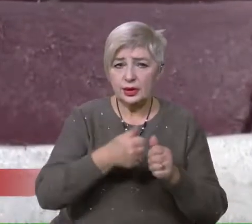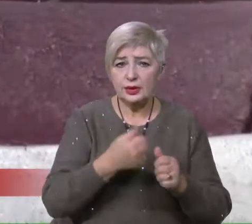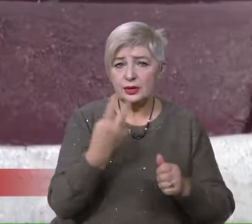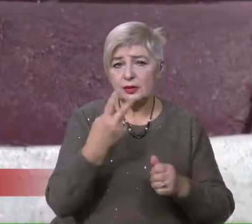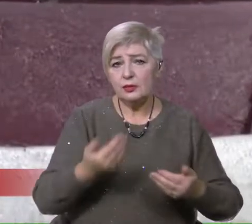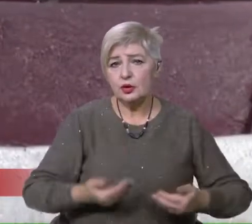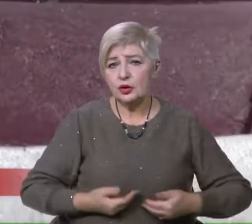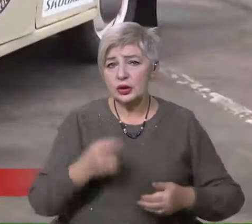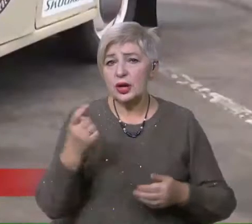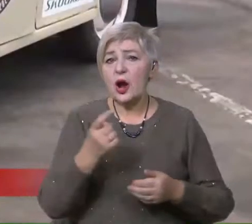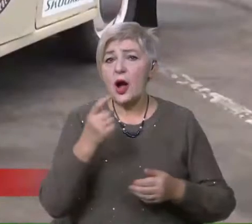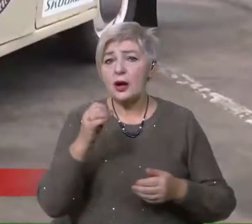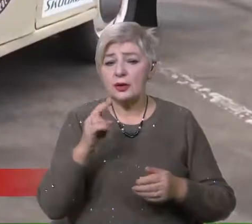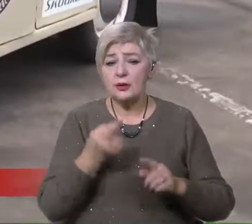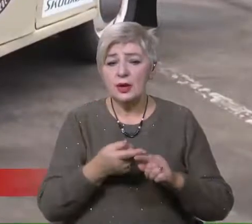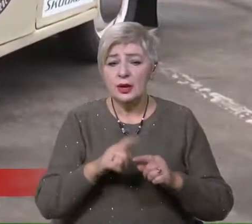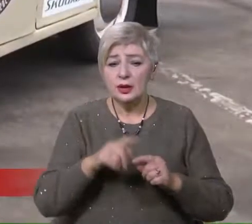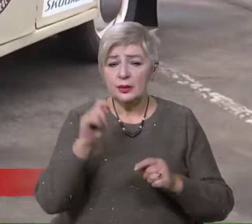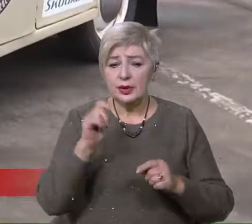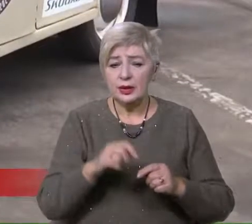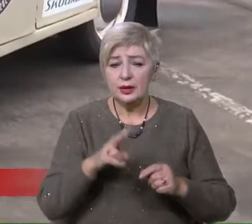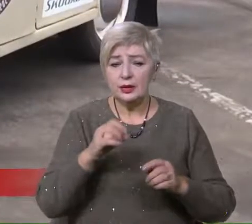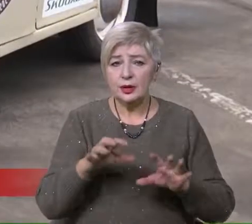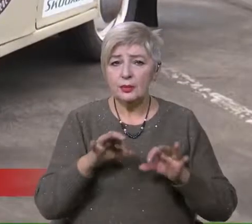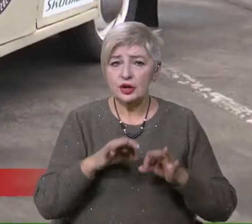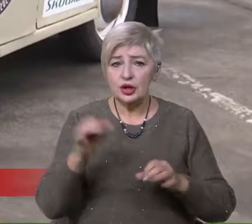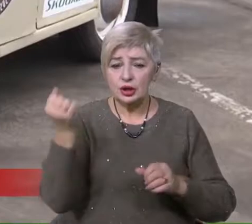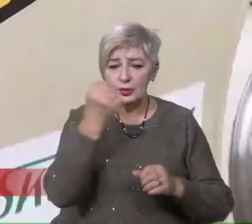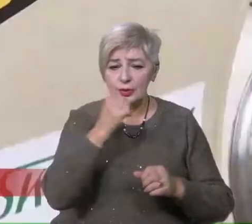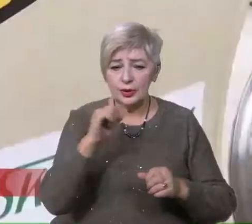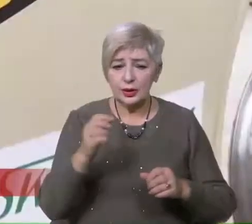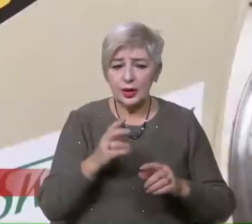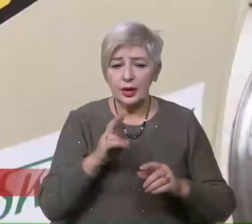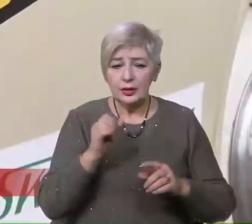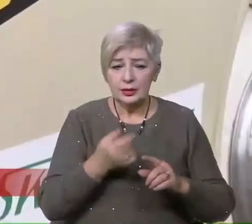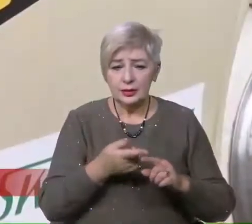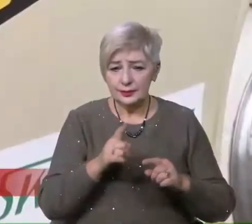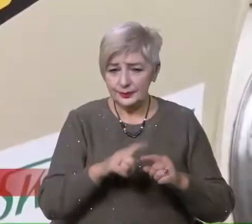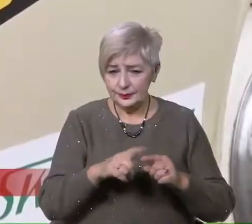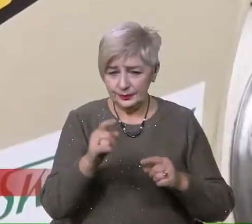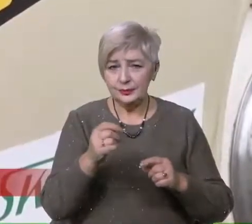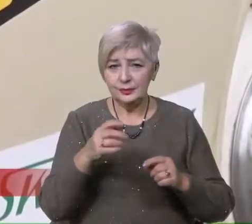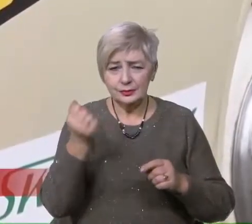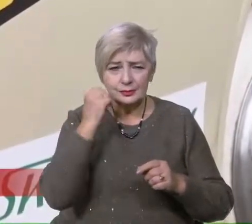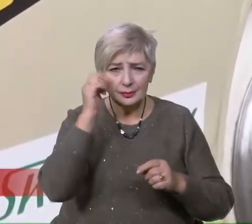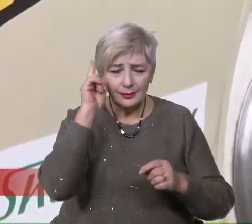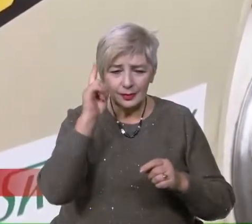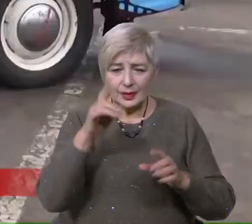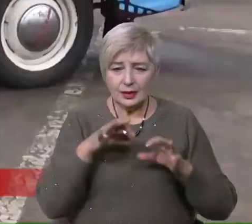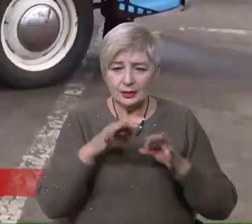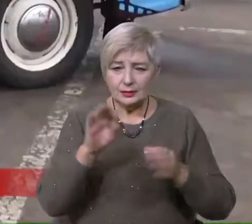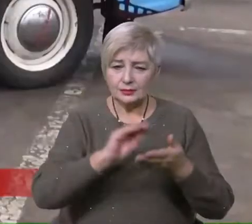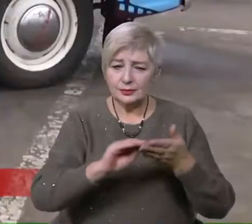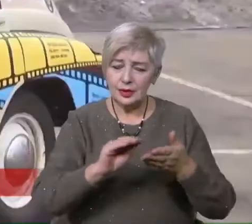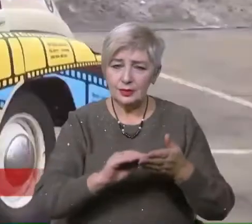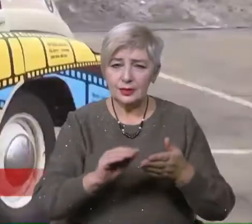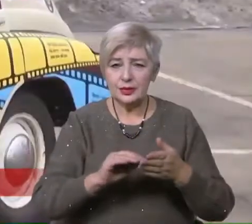Харкова, які приїхали на машині «Перемога». На раритетному легковику написи з крилатими фразами